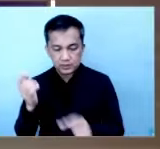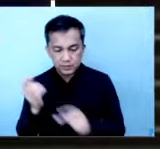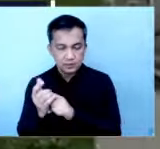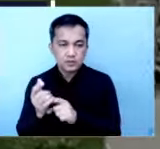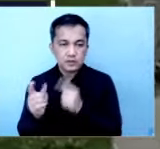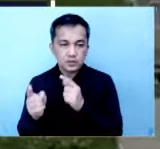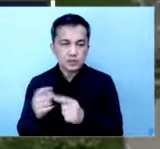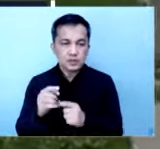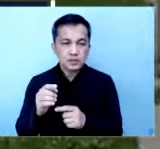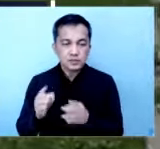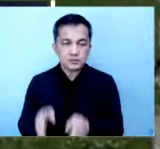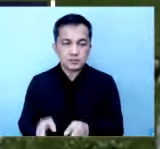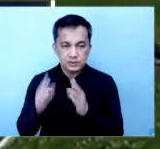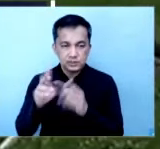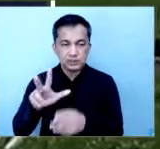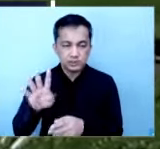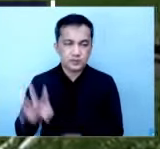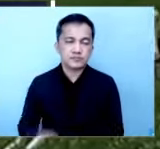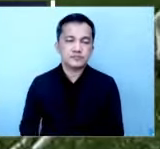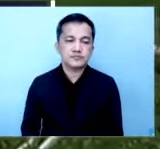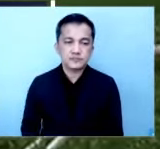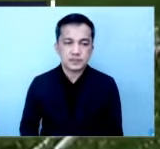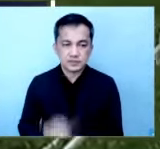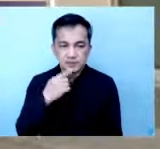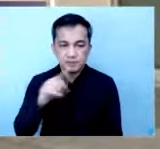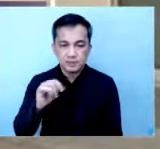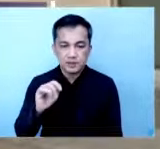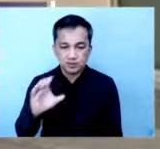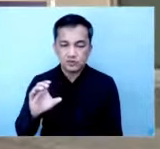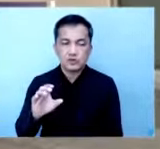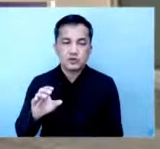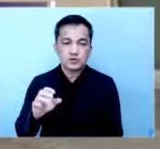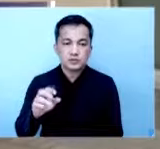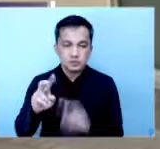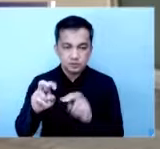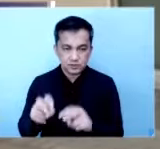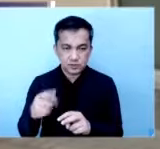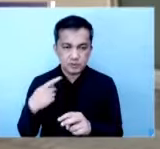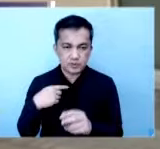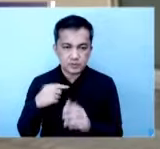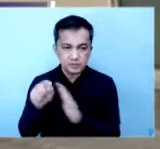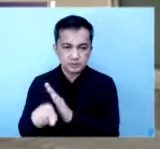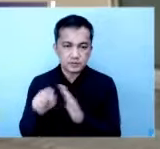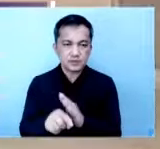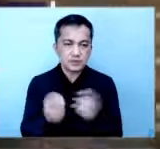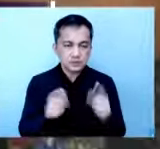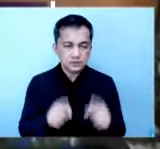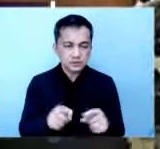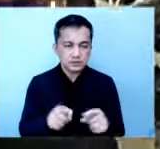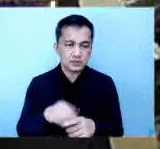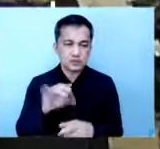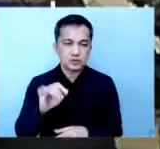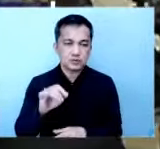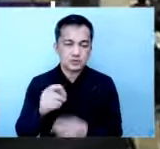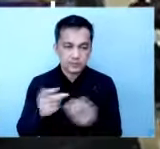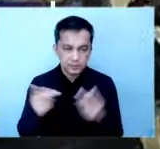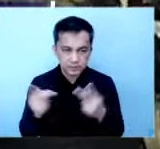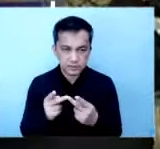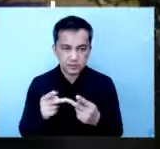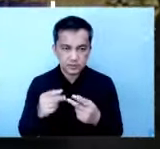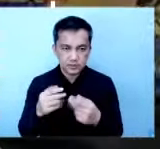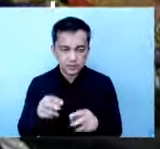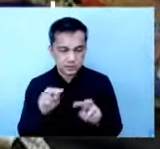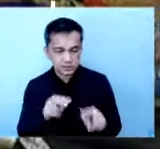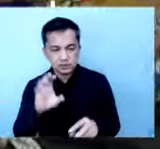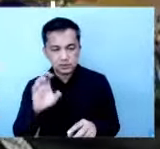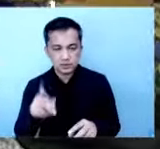Hub. Una nang sinabi ng PAOC na iniimbisigahan nila kung may patayang nagaganap sa loob ng compound. Ito'y matapos makita sa cellphone